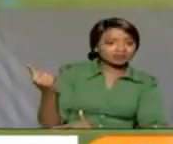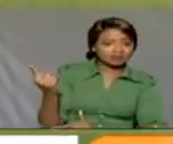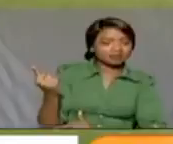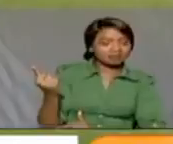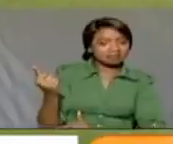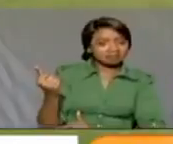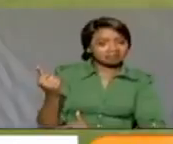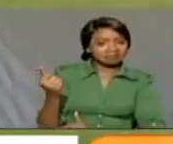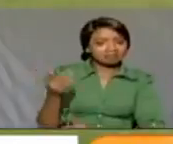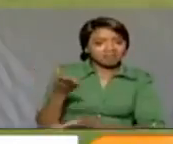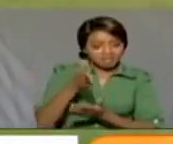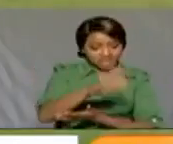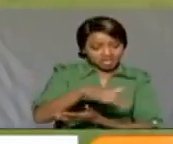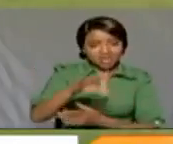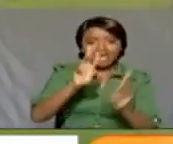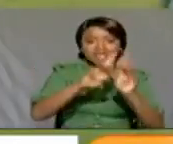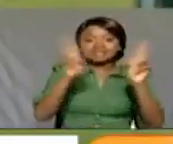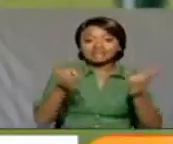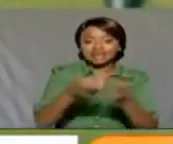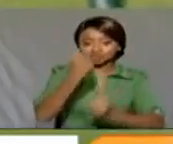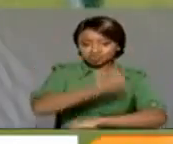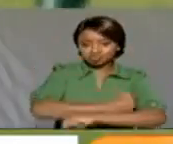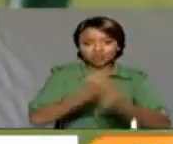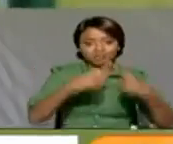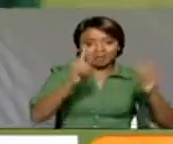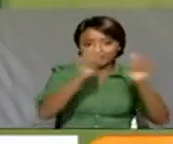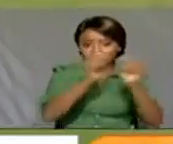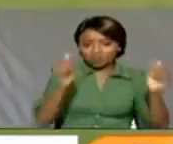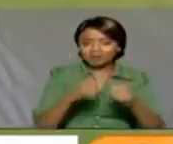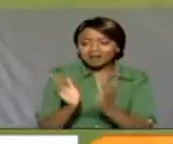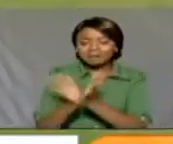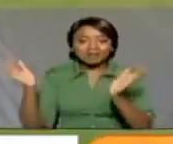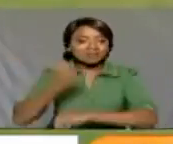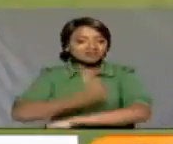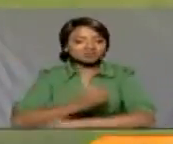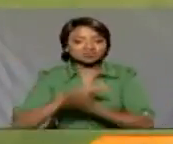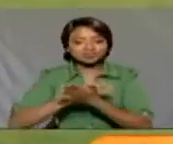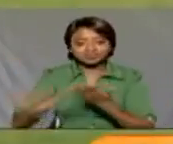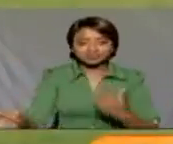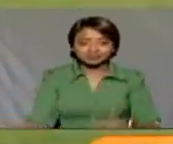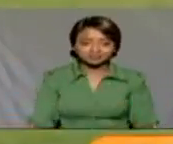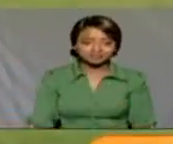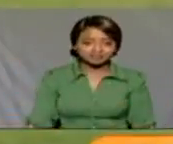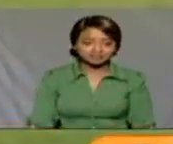ya Kitengela International School. Makori Ongechi, runinga Citizen, kaunti ya Kajiado.